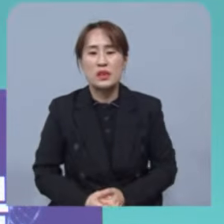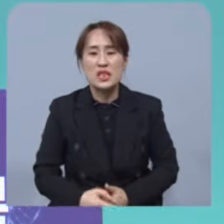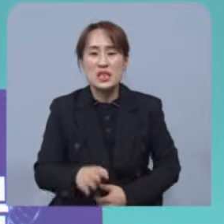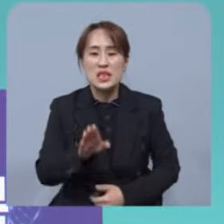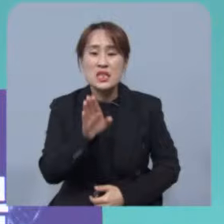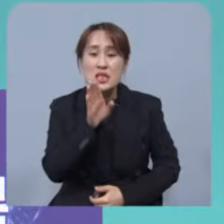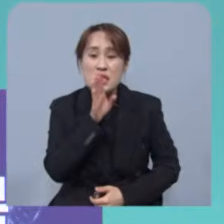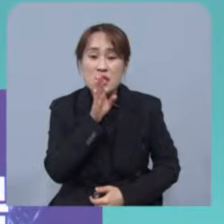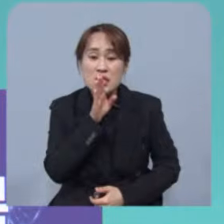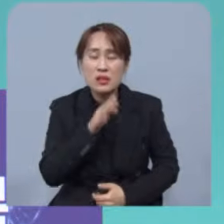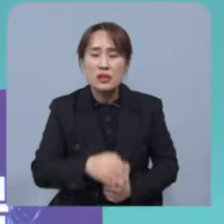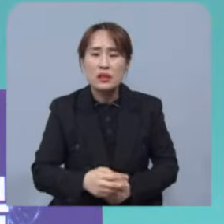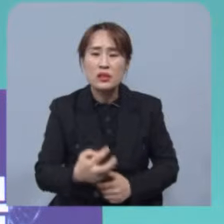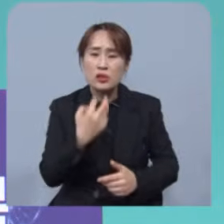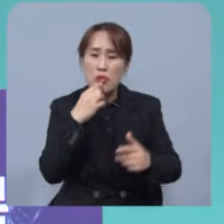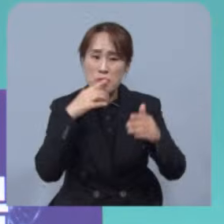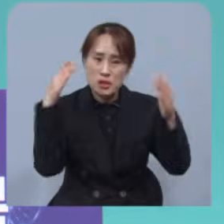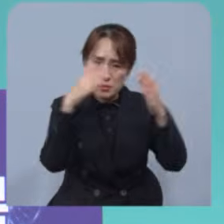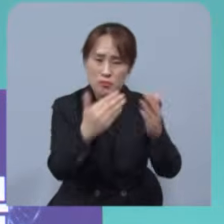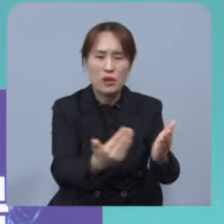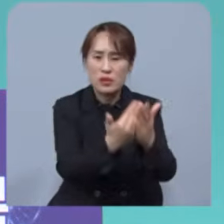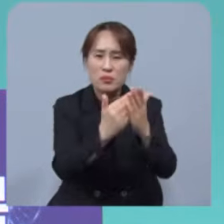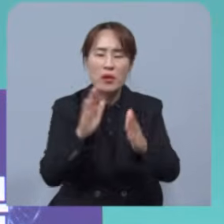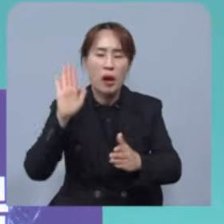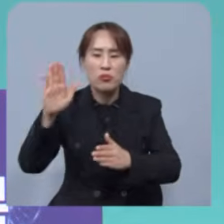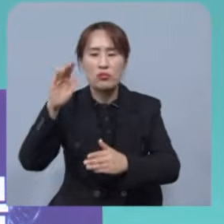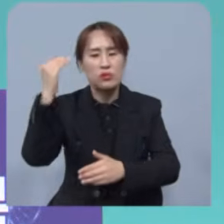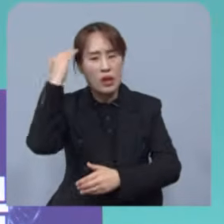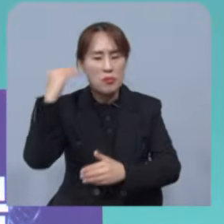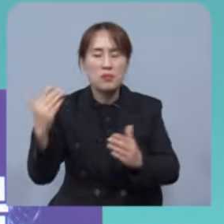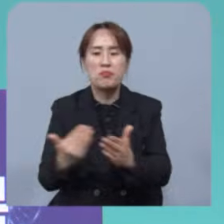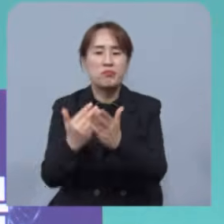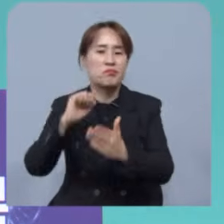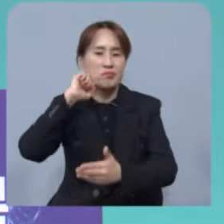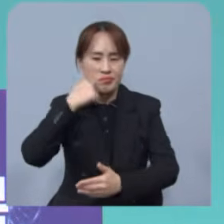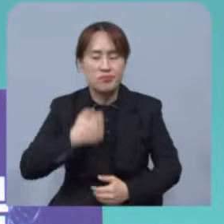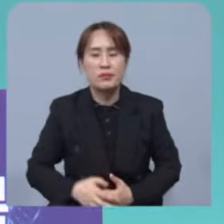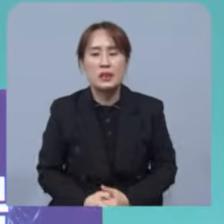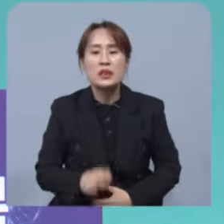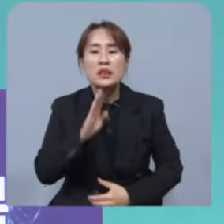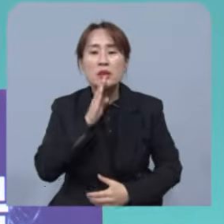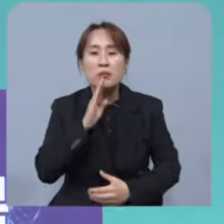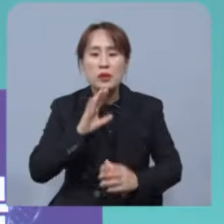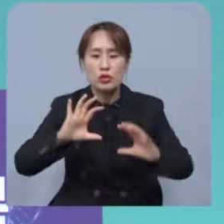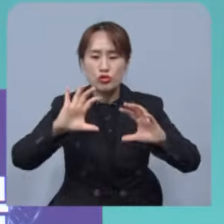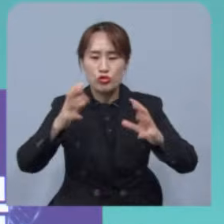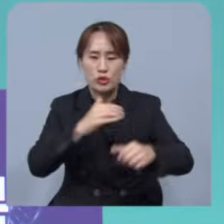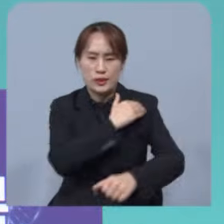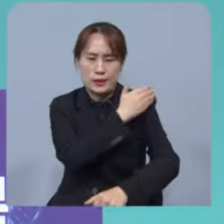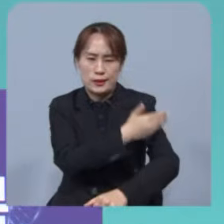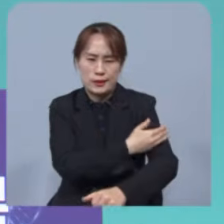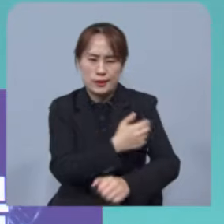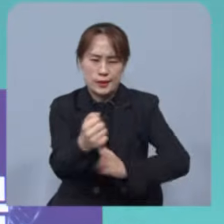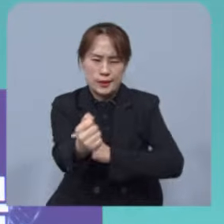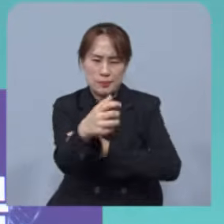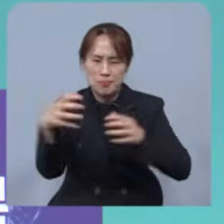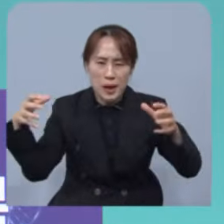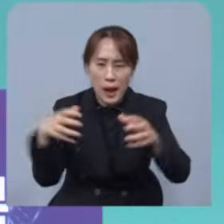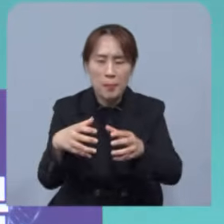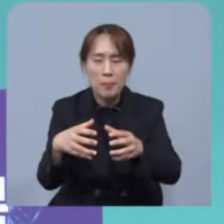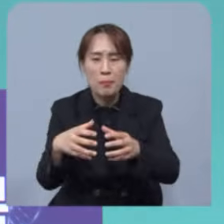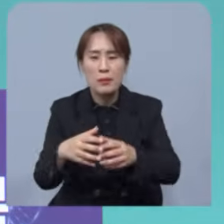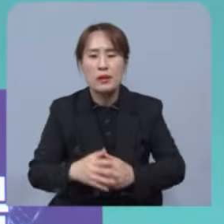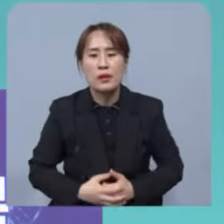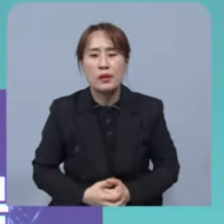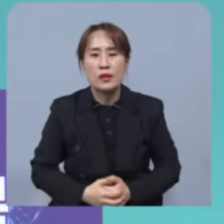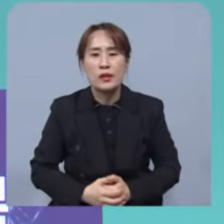실제로는 제대로 지속되기 어려운 상황이 됐습니다. 그래서 지금 정말로 국가 역량을 총동원해서